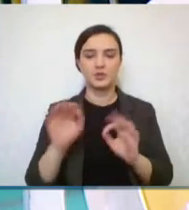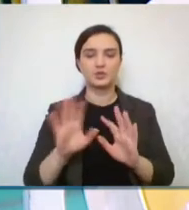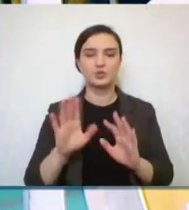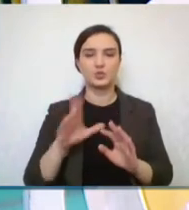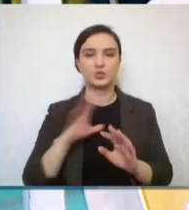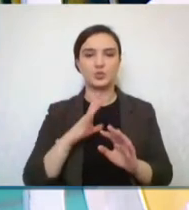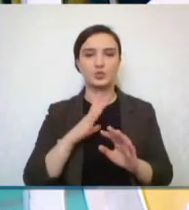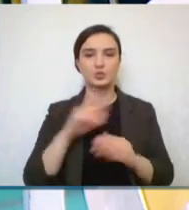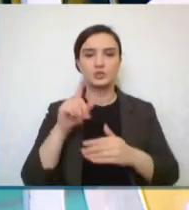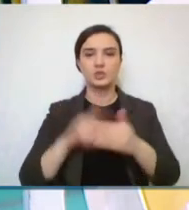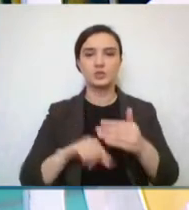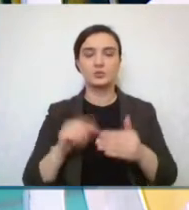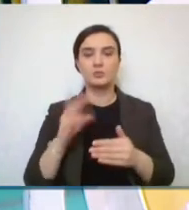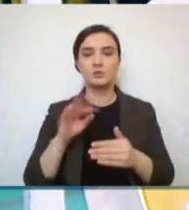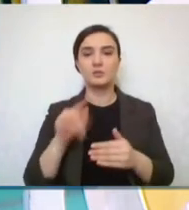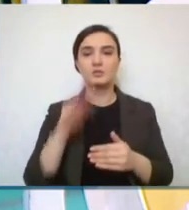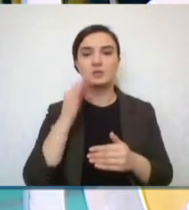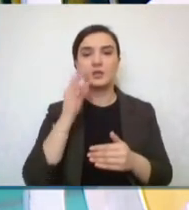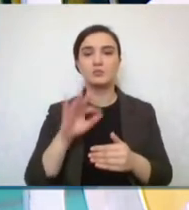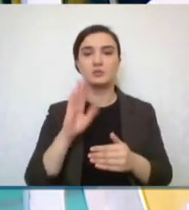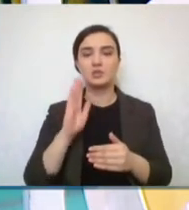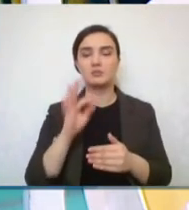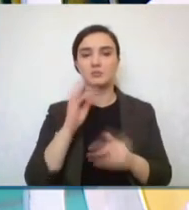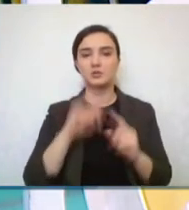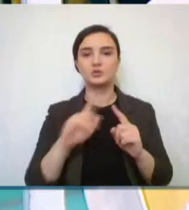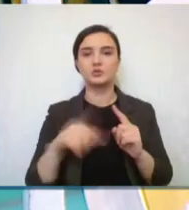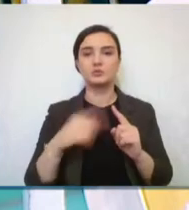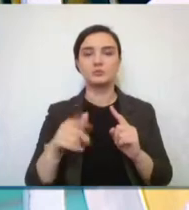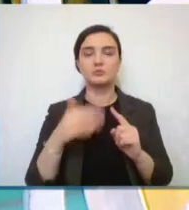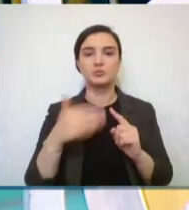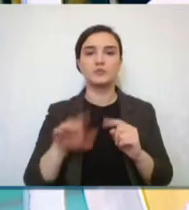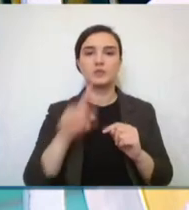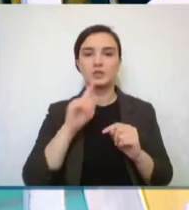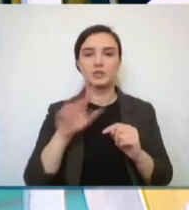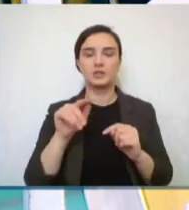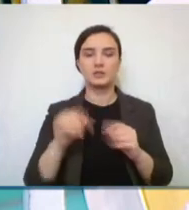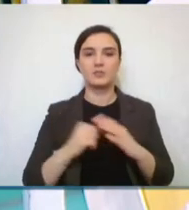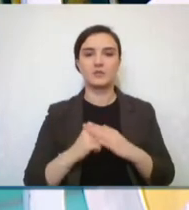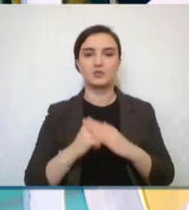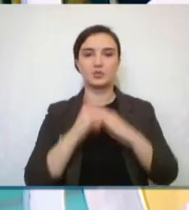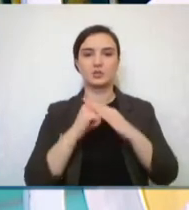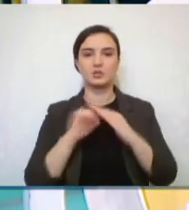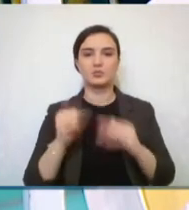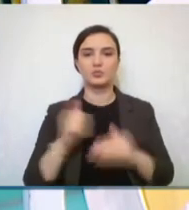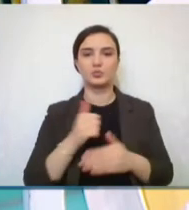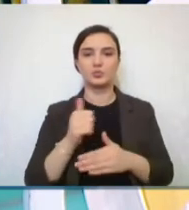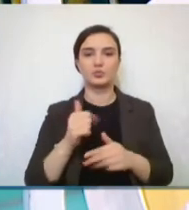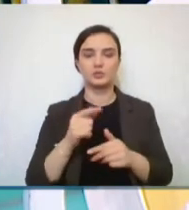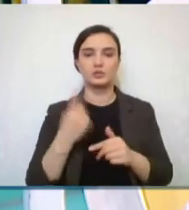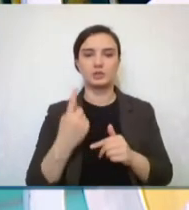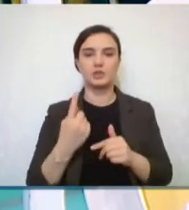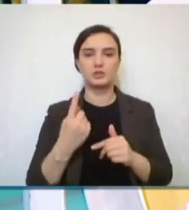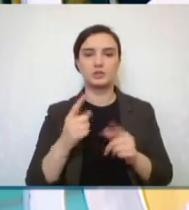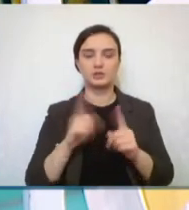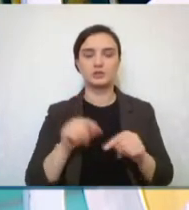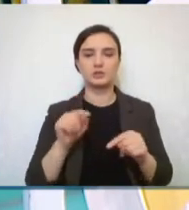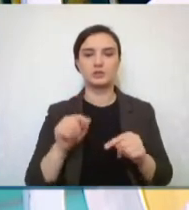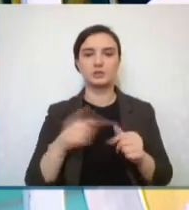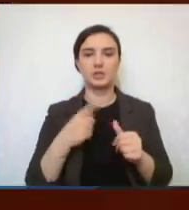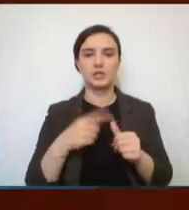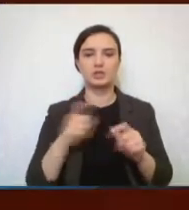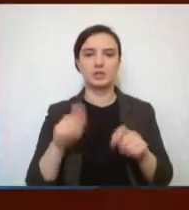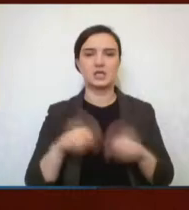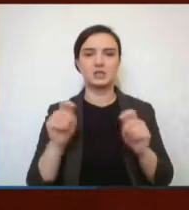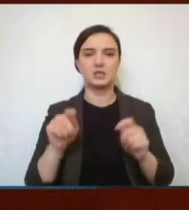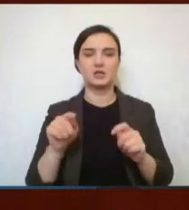იქნება გამოცდილება და შემდგომში ის წყარო უკვე აღარ იქნება ისეთი ავტორიტეტული როგორც კი ერთ ასე თქვა სახელს გაიტეხავს სხვა